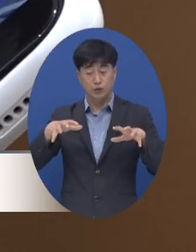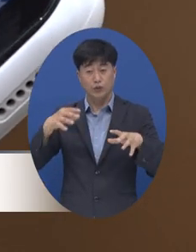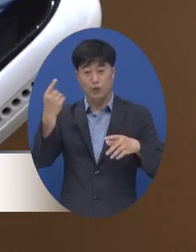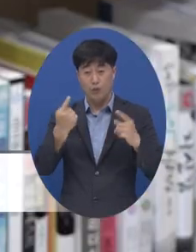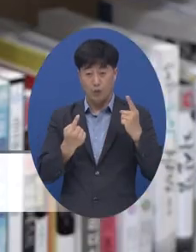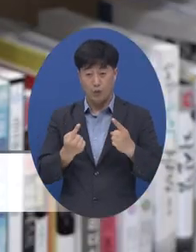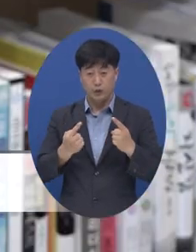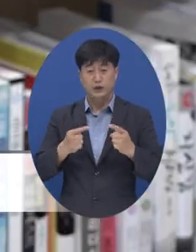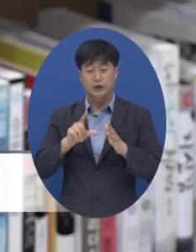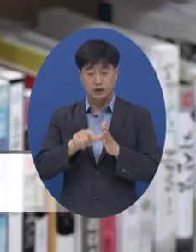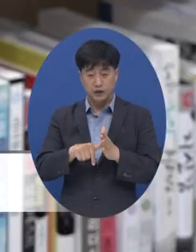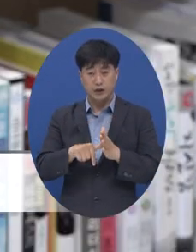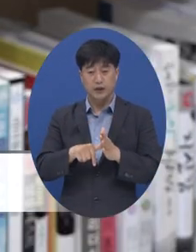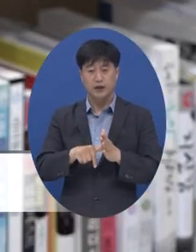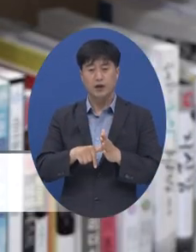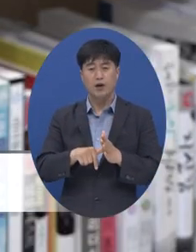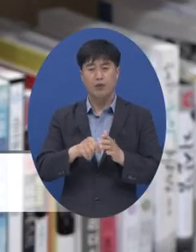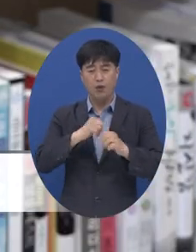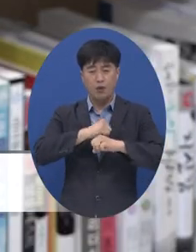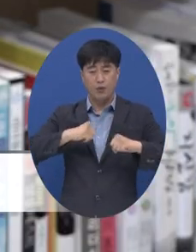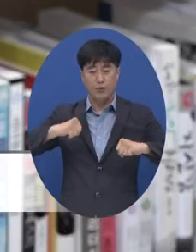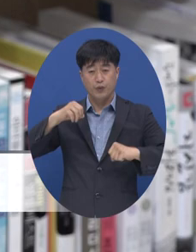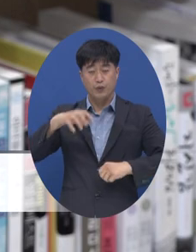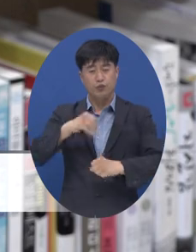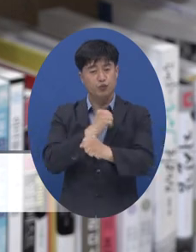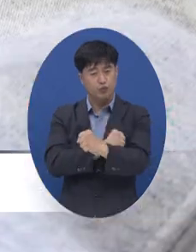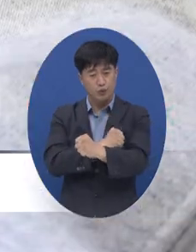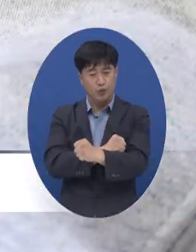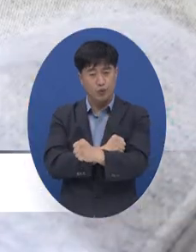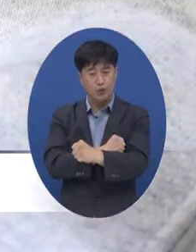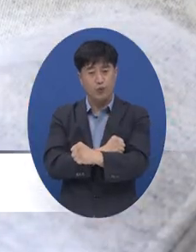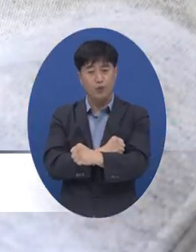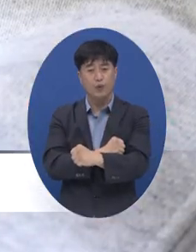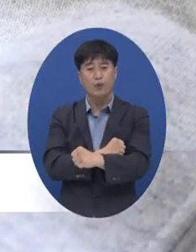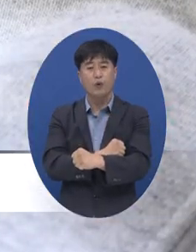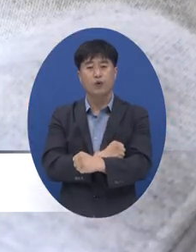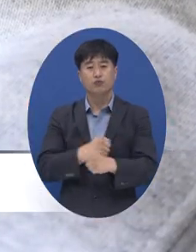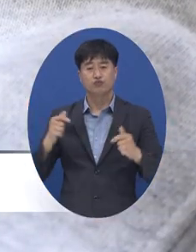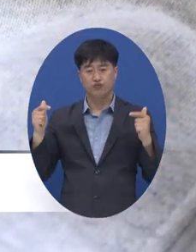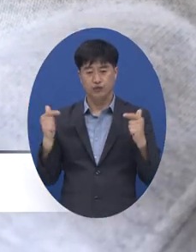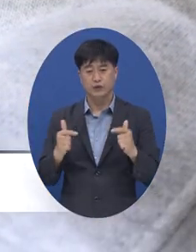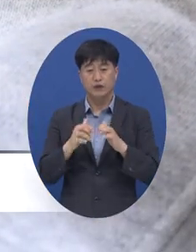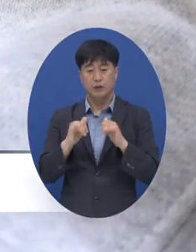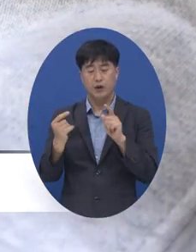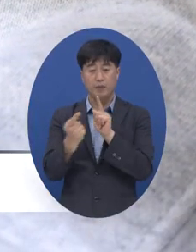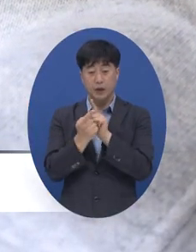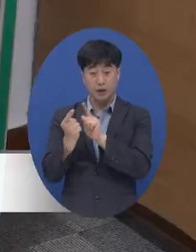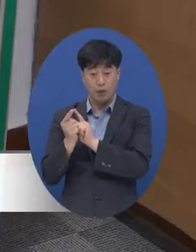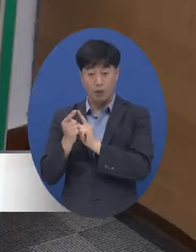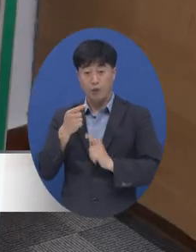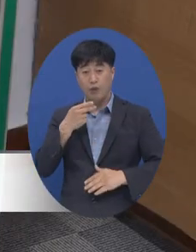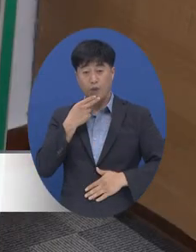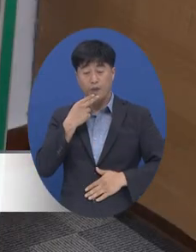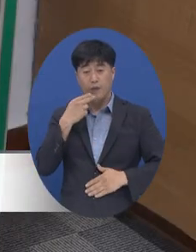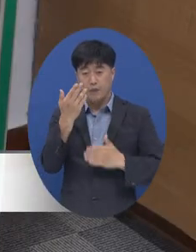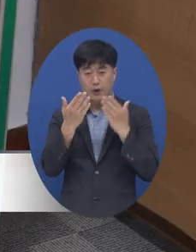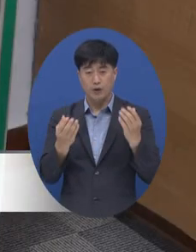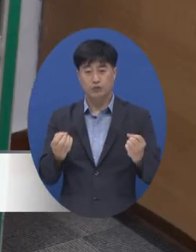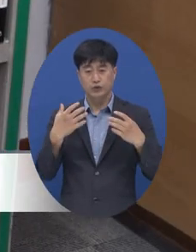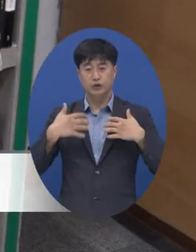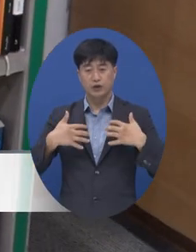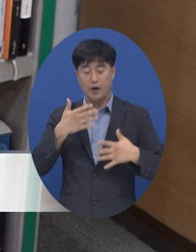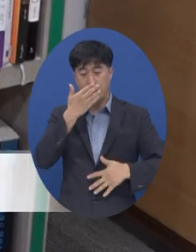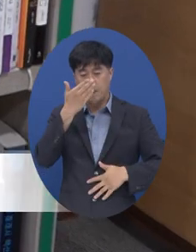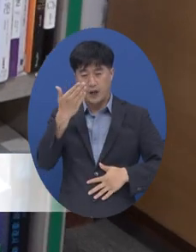넓은 박람회장에 팔아야 하는 발품 수고를 줄이고 사람들과 접촉하지 않고도 박람회를 즐길 수